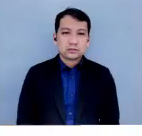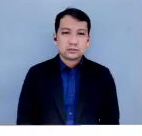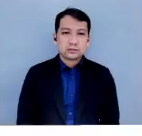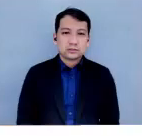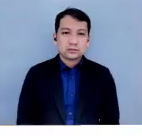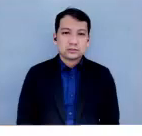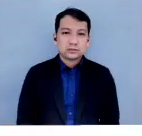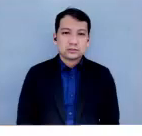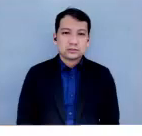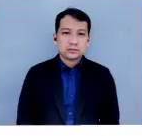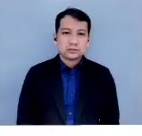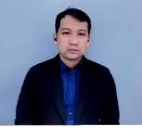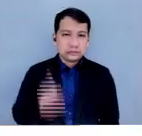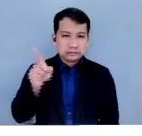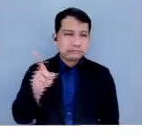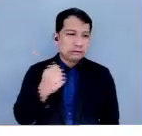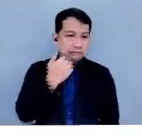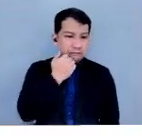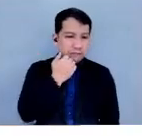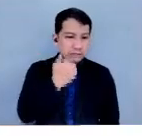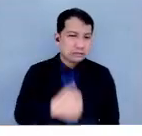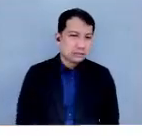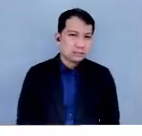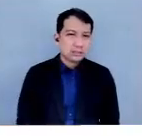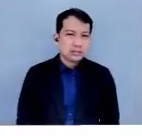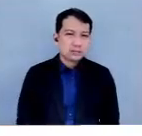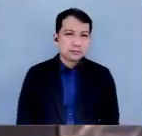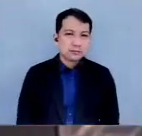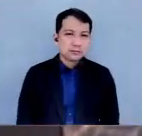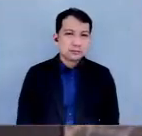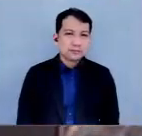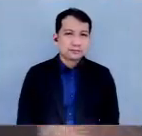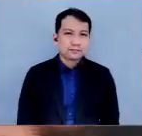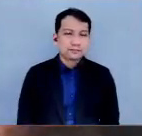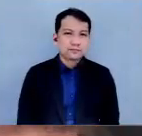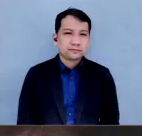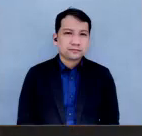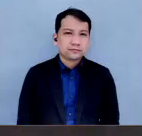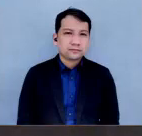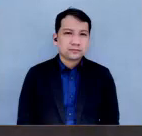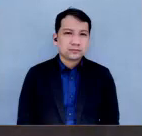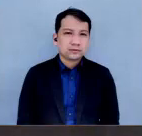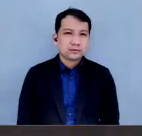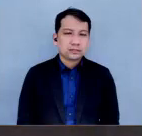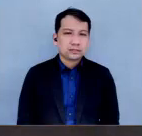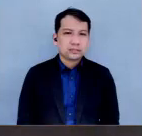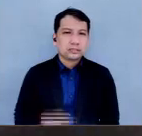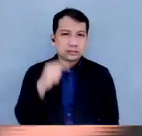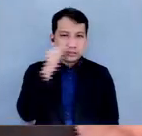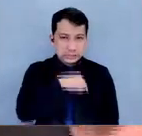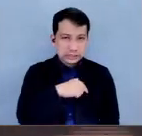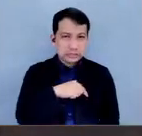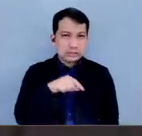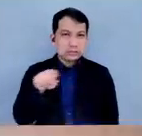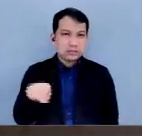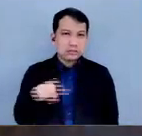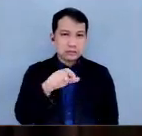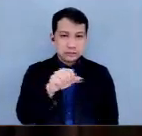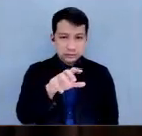Diha kasayop. Diha kasayop. Scam! Tawag, anak! In